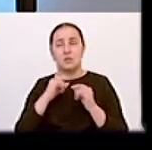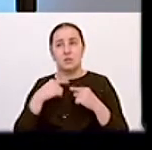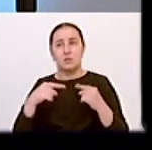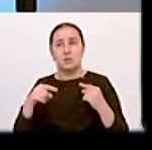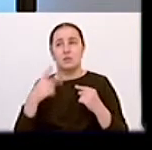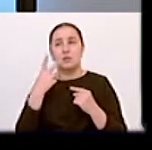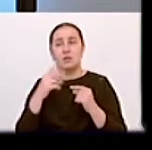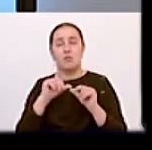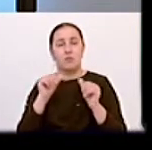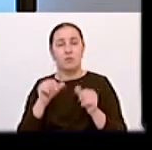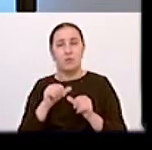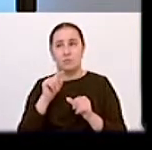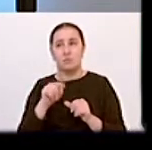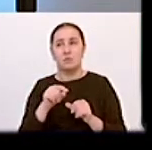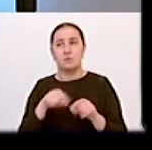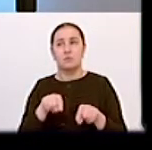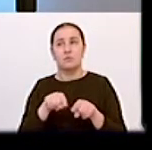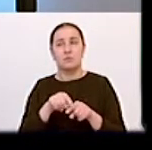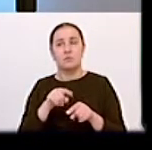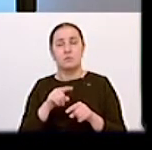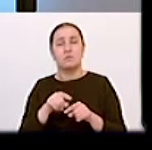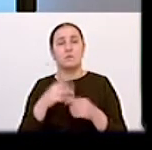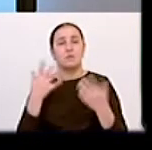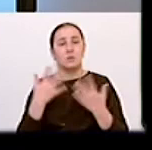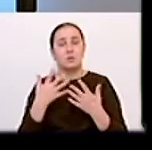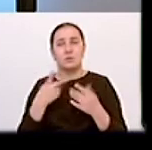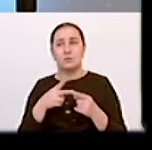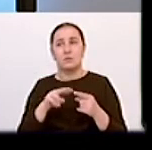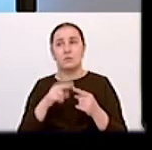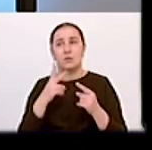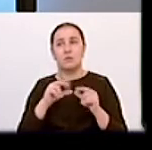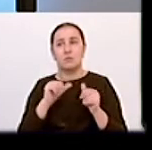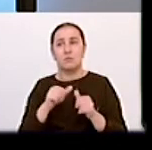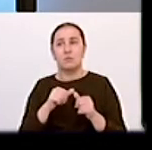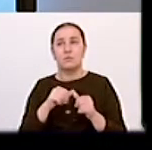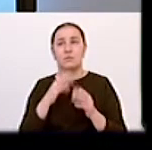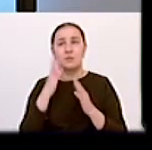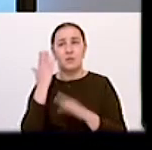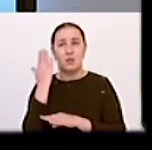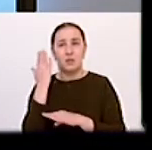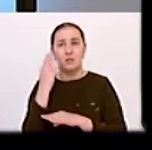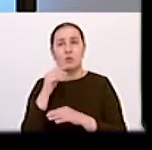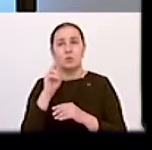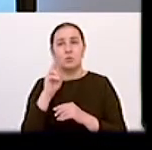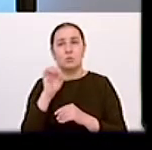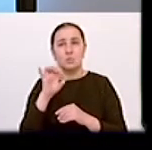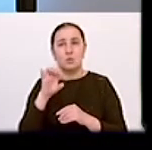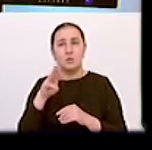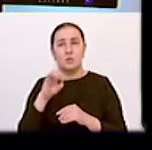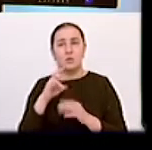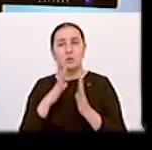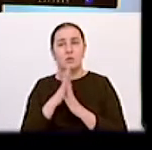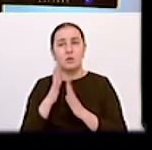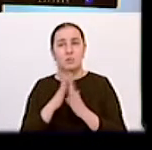3 формы. Вот оно обобщение. Какие именно 3 формы? Деревья, кустарники, травы.